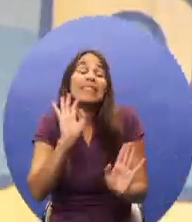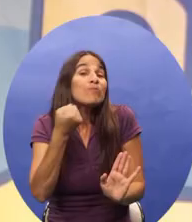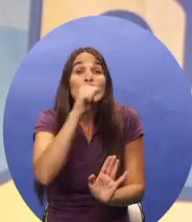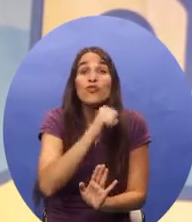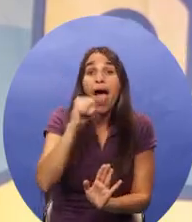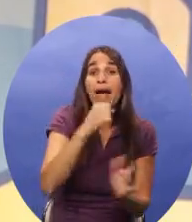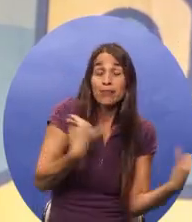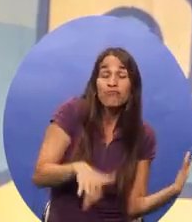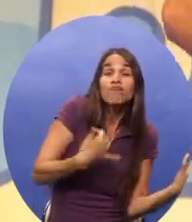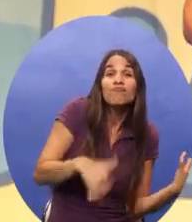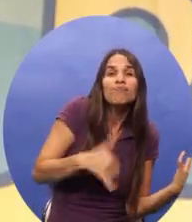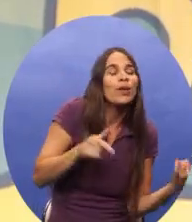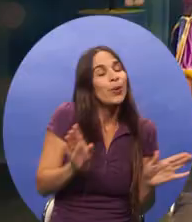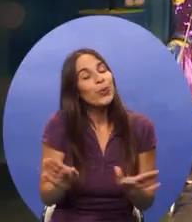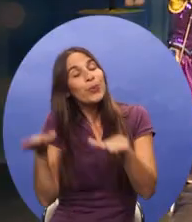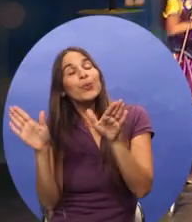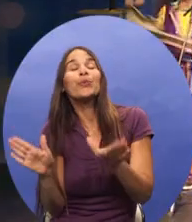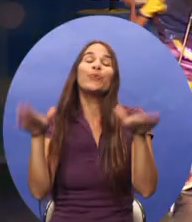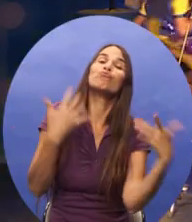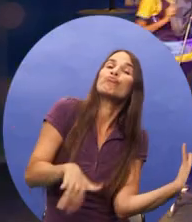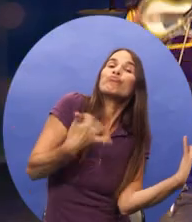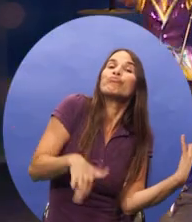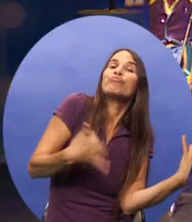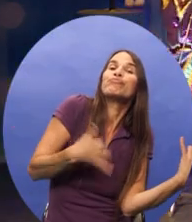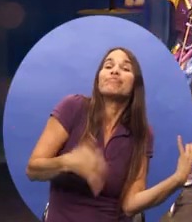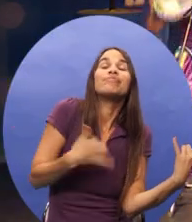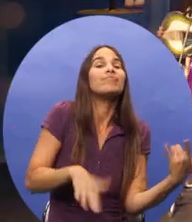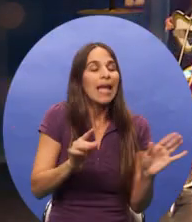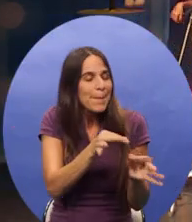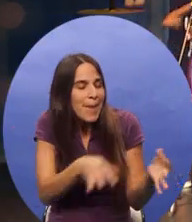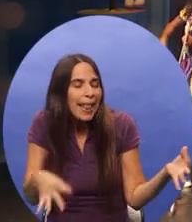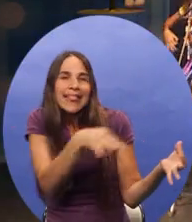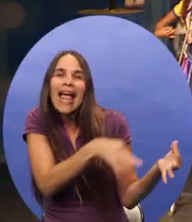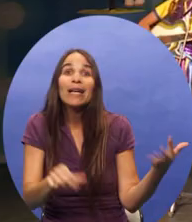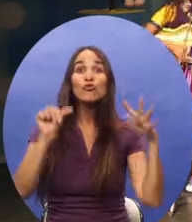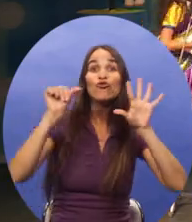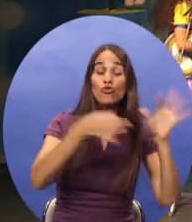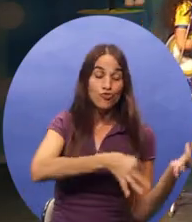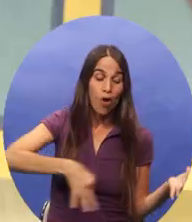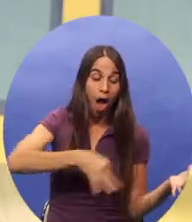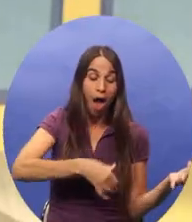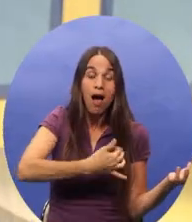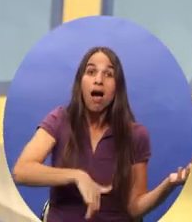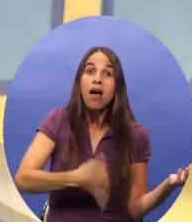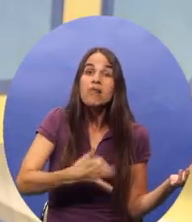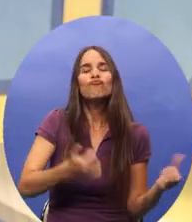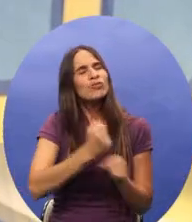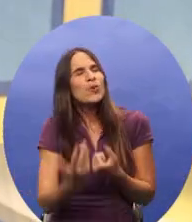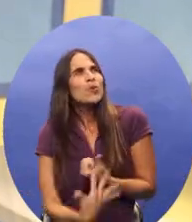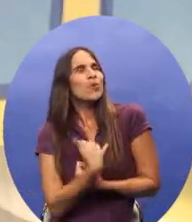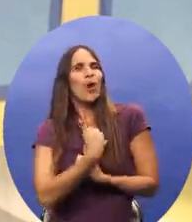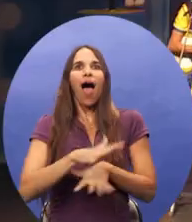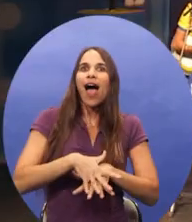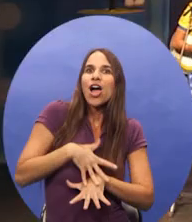המעופפת, אם רק שרים, היא מצטרפת למיתרים שישה, והיא עושה